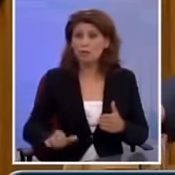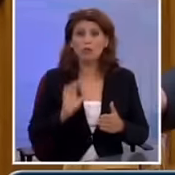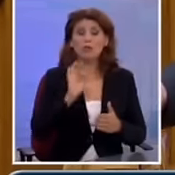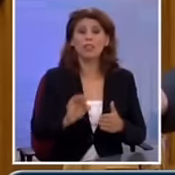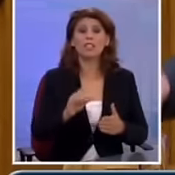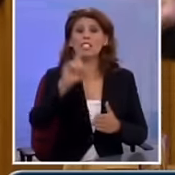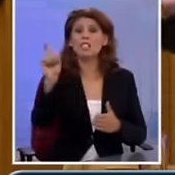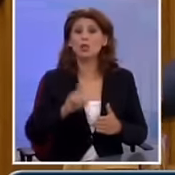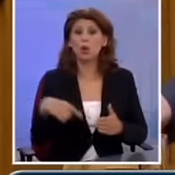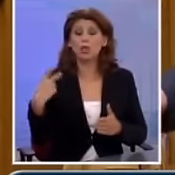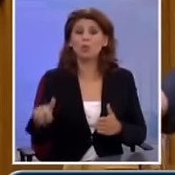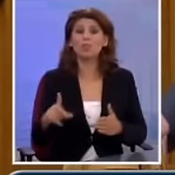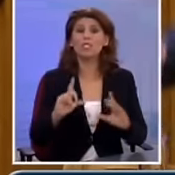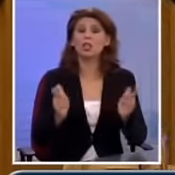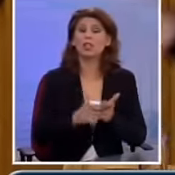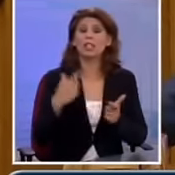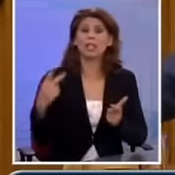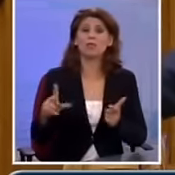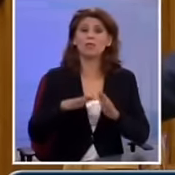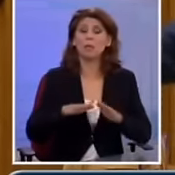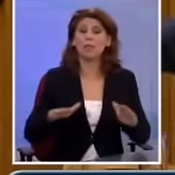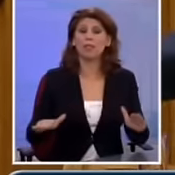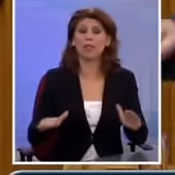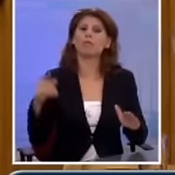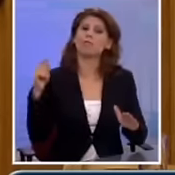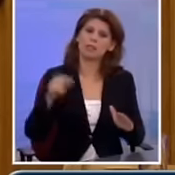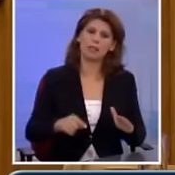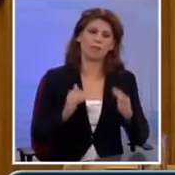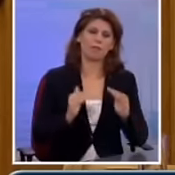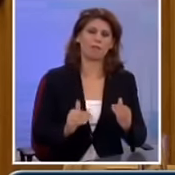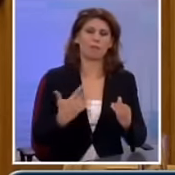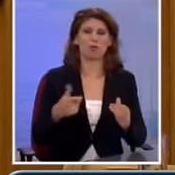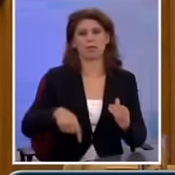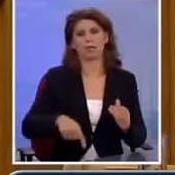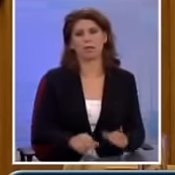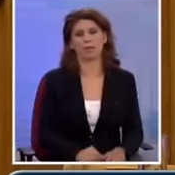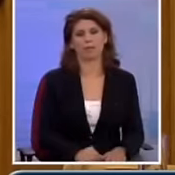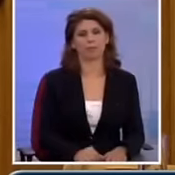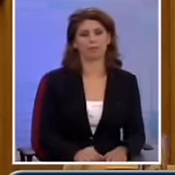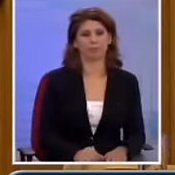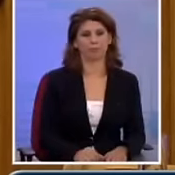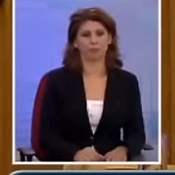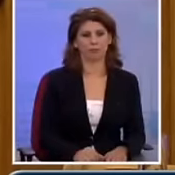ζωή τους, τις οικογένειές τους, τα παιδιά τους σε αυτή την κατάσταση που είναι σήμερα.